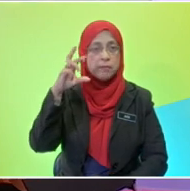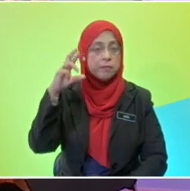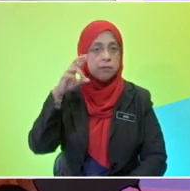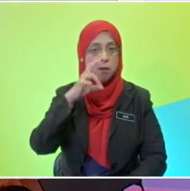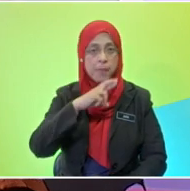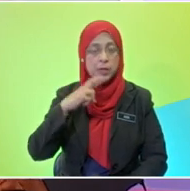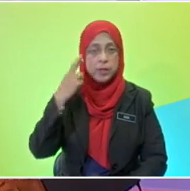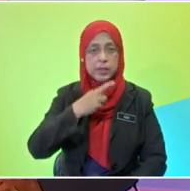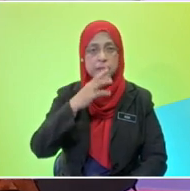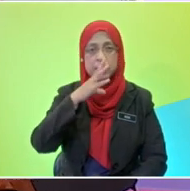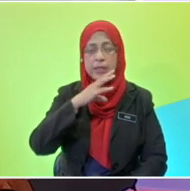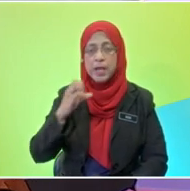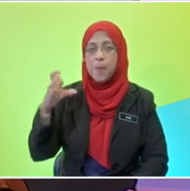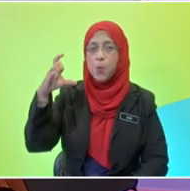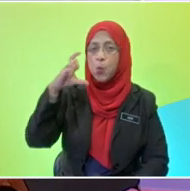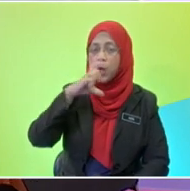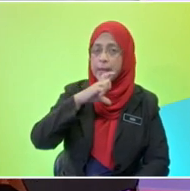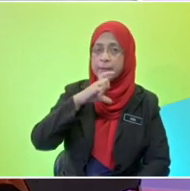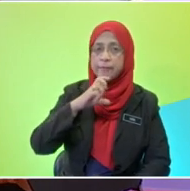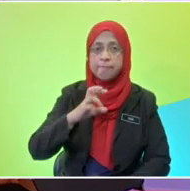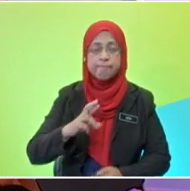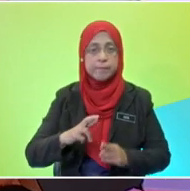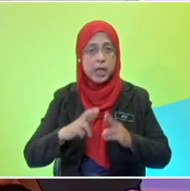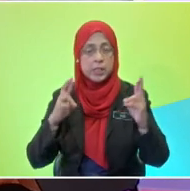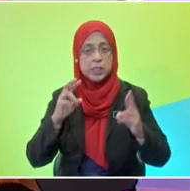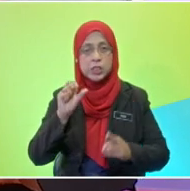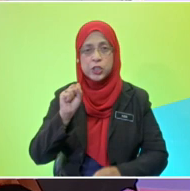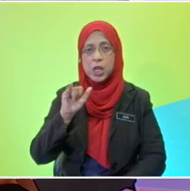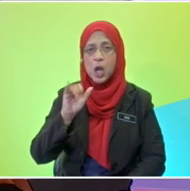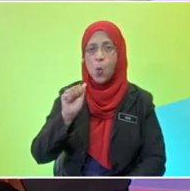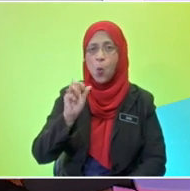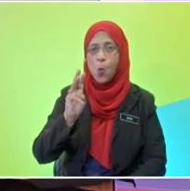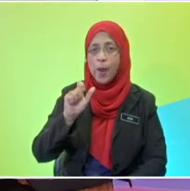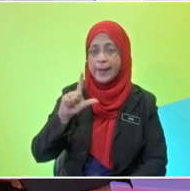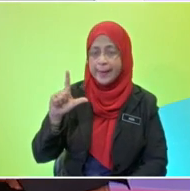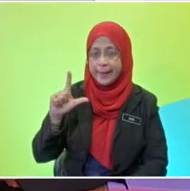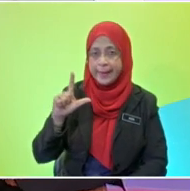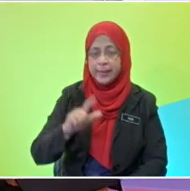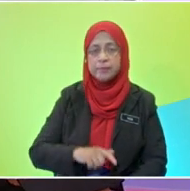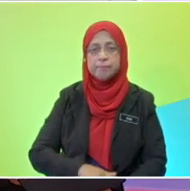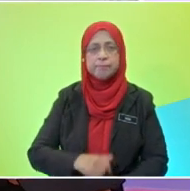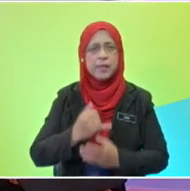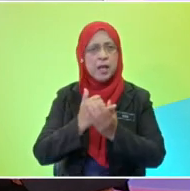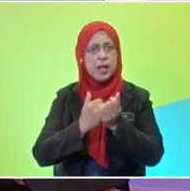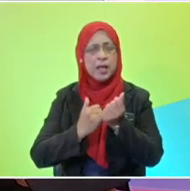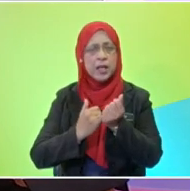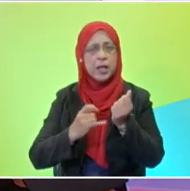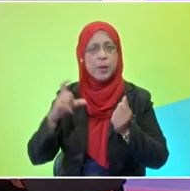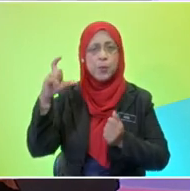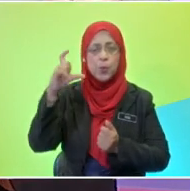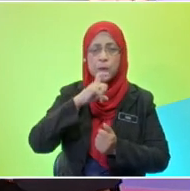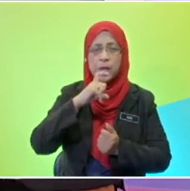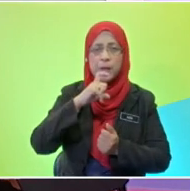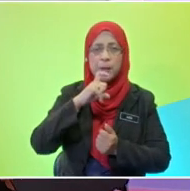oke dia hidup sekejap walaupun dalam bulan Ramadan itu di akhir tiba-tiba lahir ya lahir di dalam bulan Ramadan